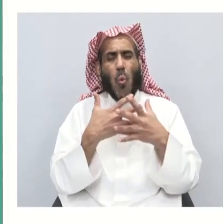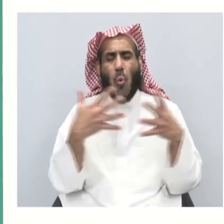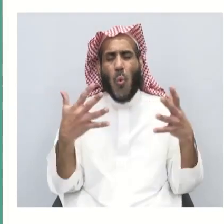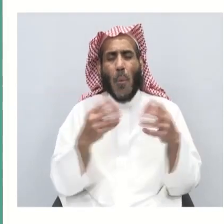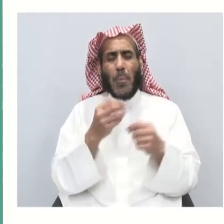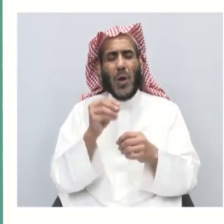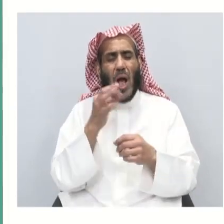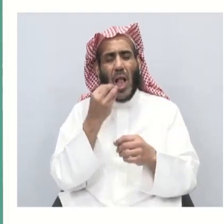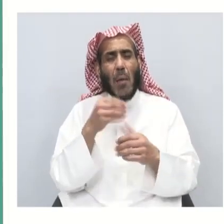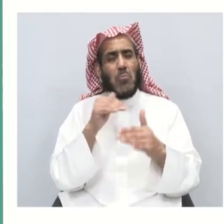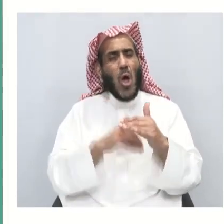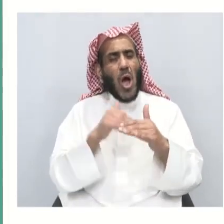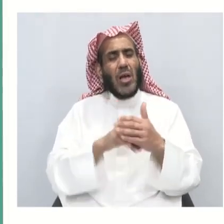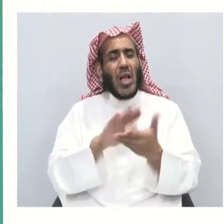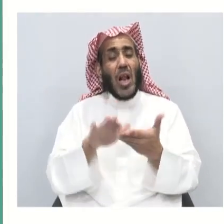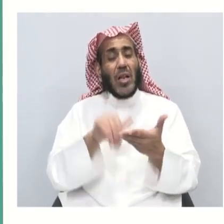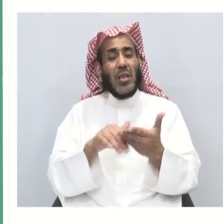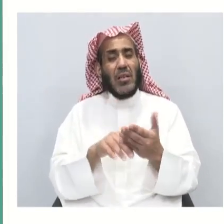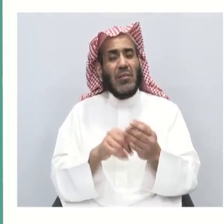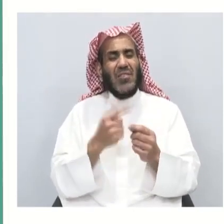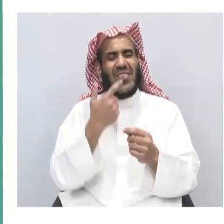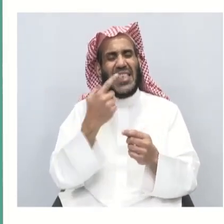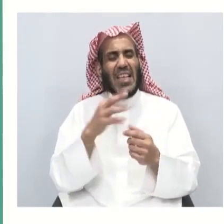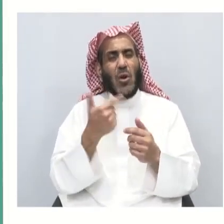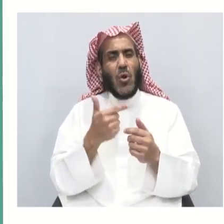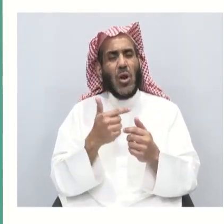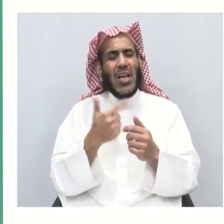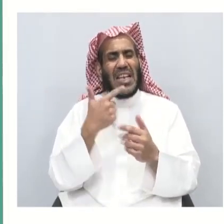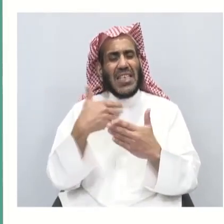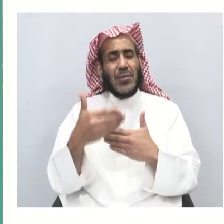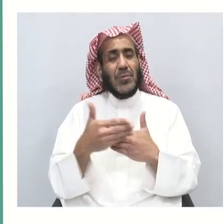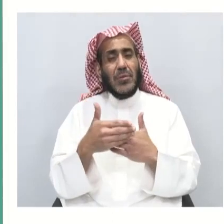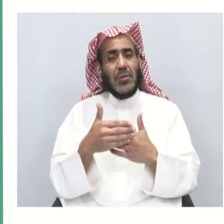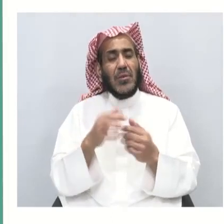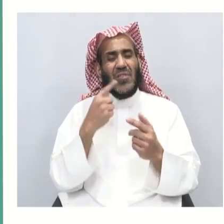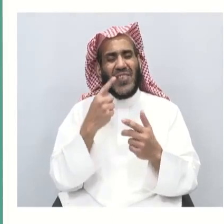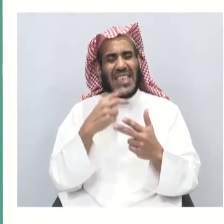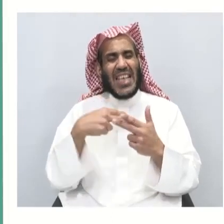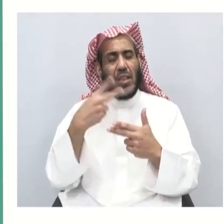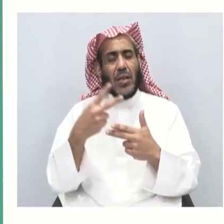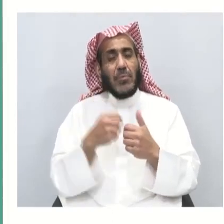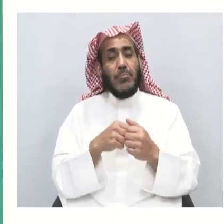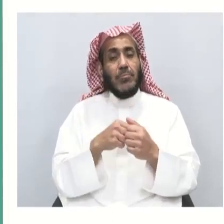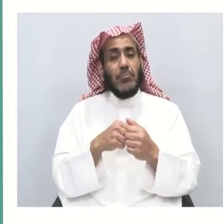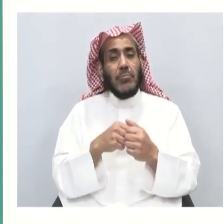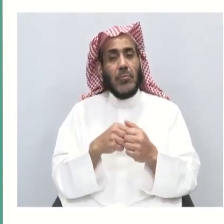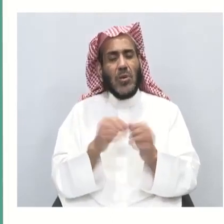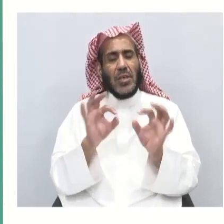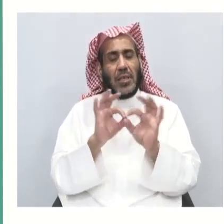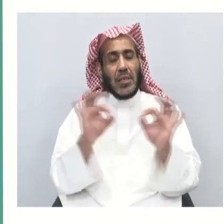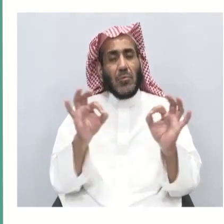من الطعام تحت الأرض في السنة الأولى، خلال السنة الأولى. في السنة الثانية